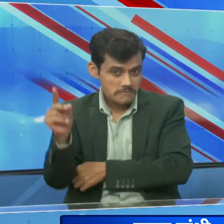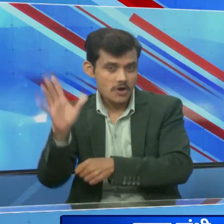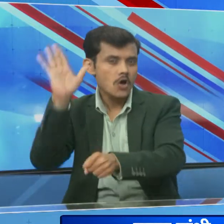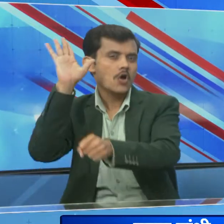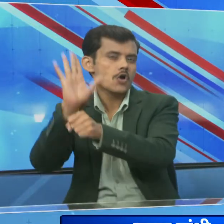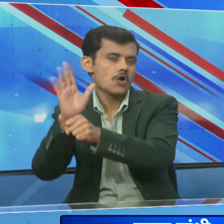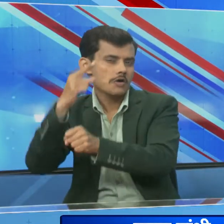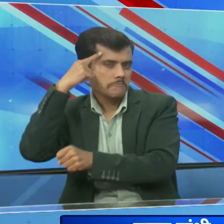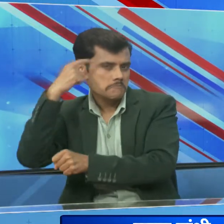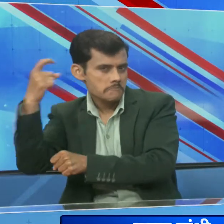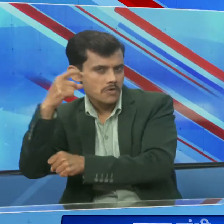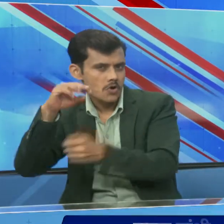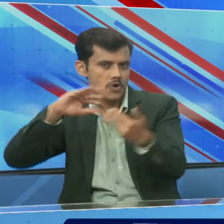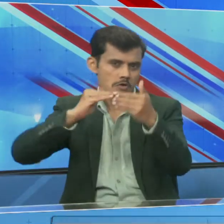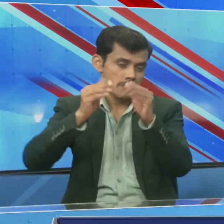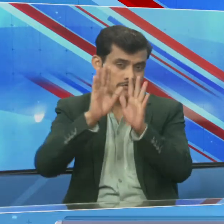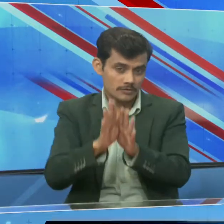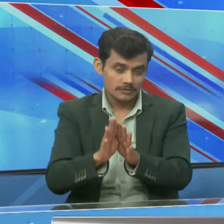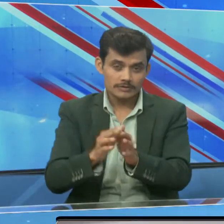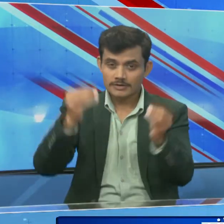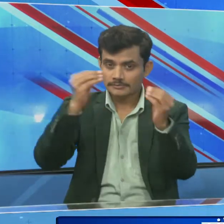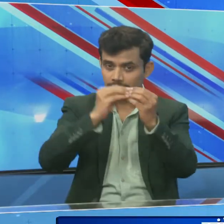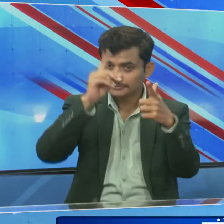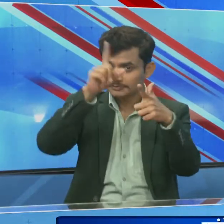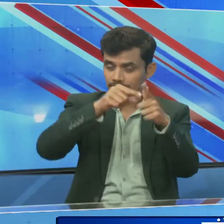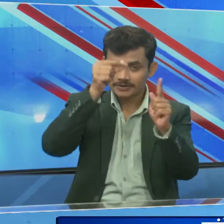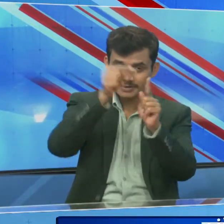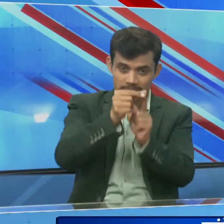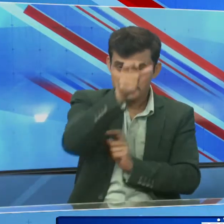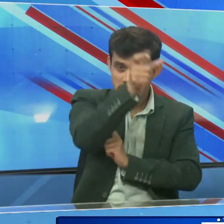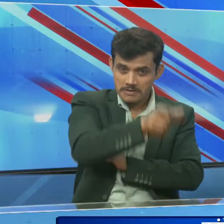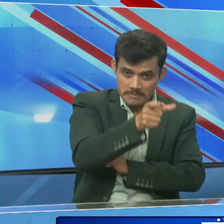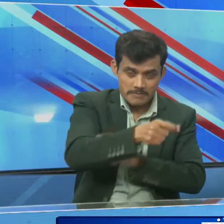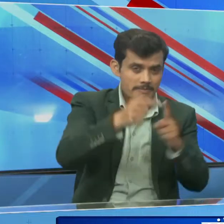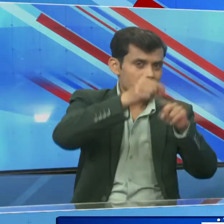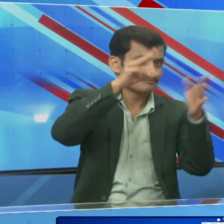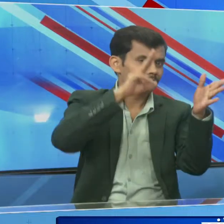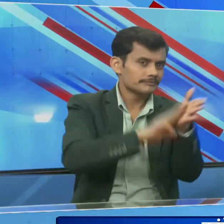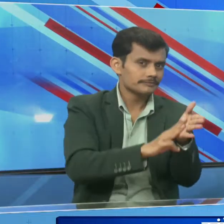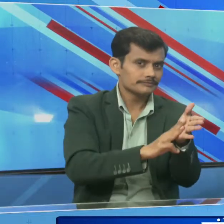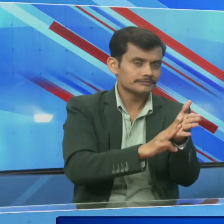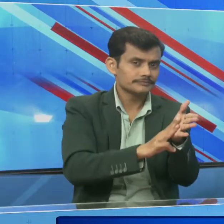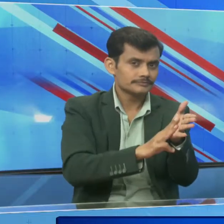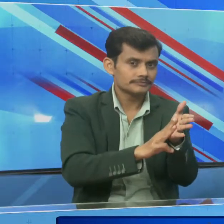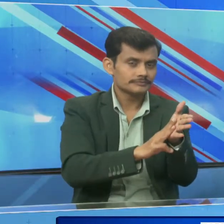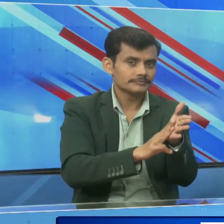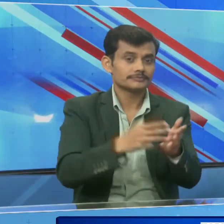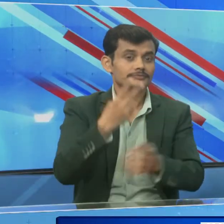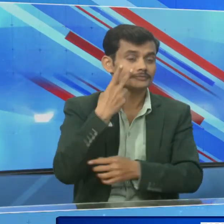Congress party. So the BJP people, the Prime Minister, they say